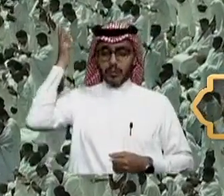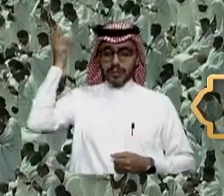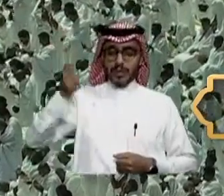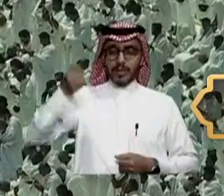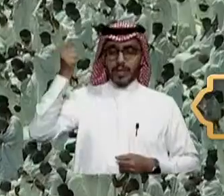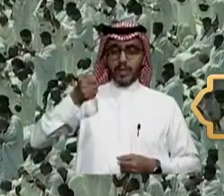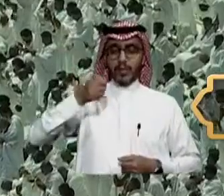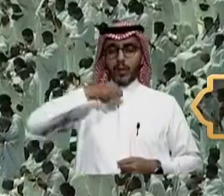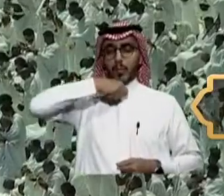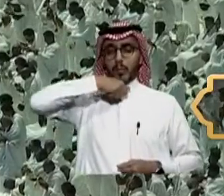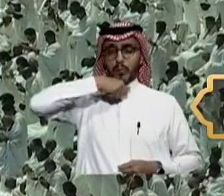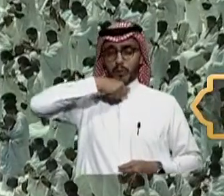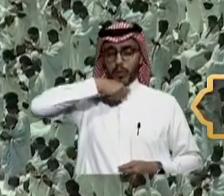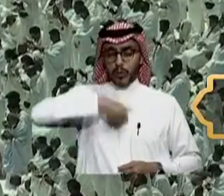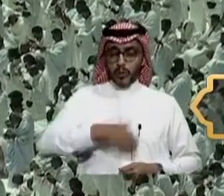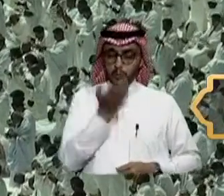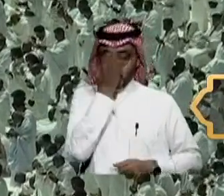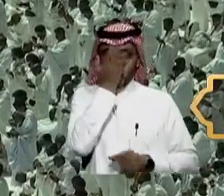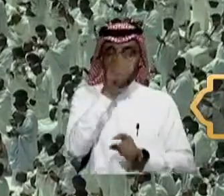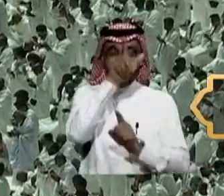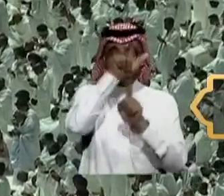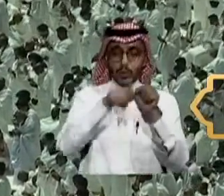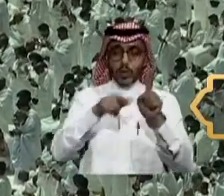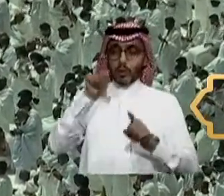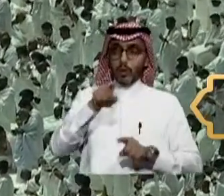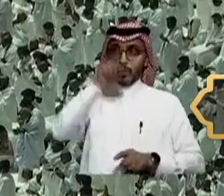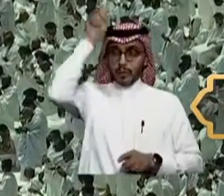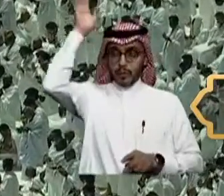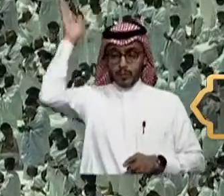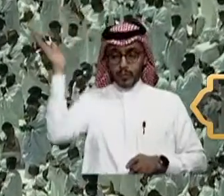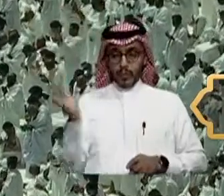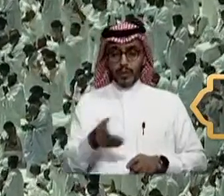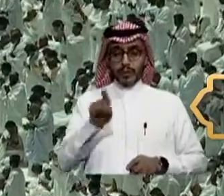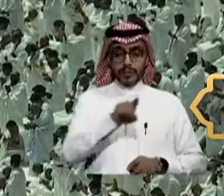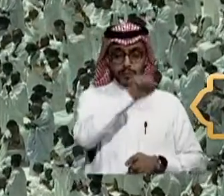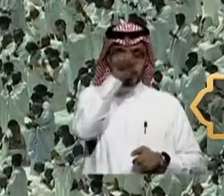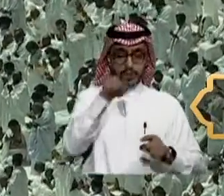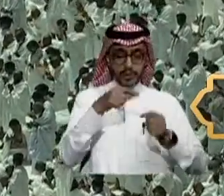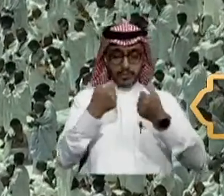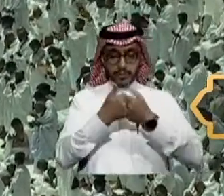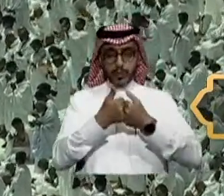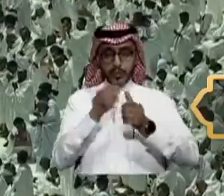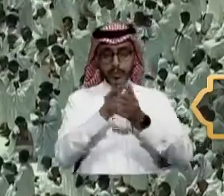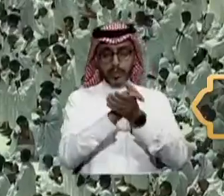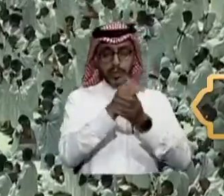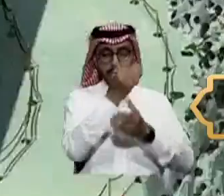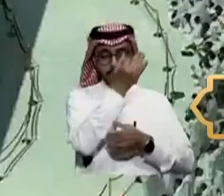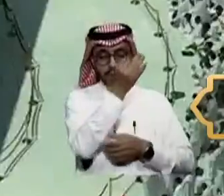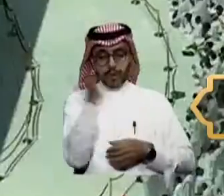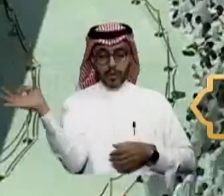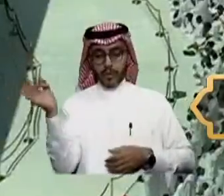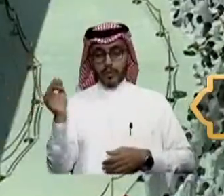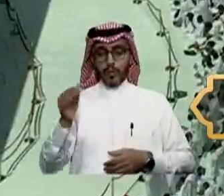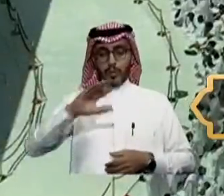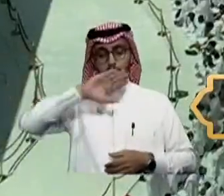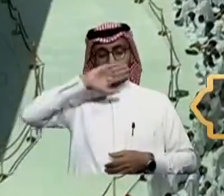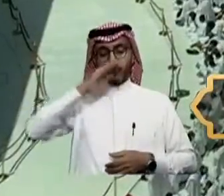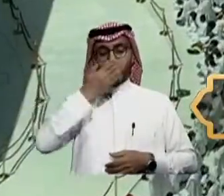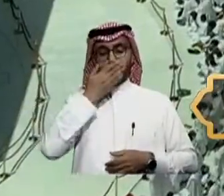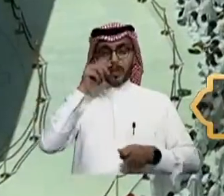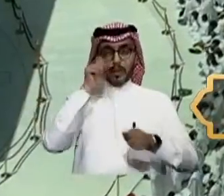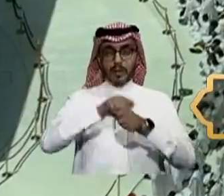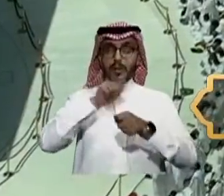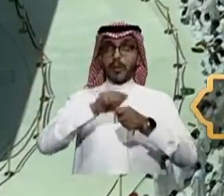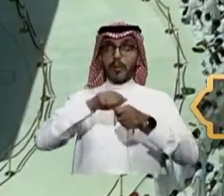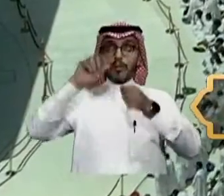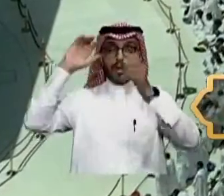اللهم وسلم على عبدك ورسولك نبينا محمد وعلى اله وصحبه اجمعين والحمد